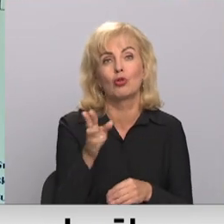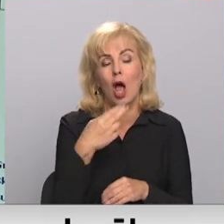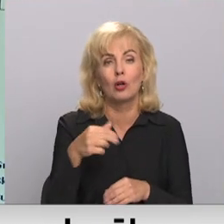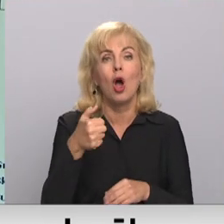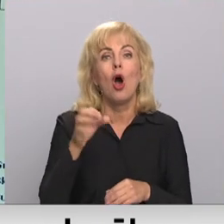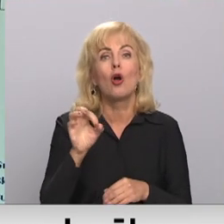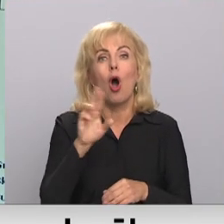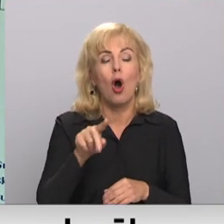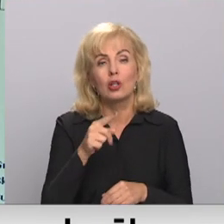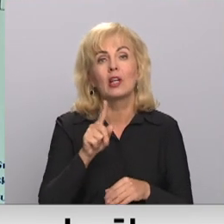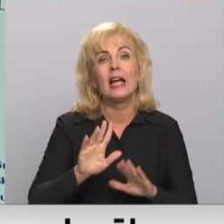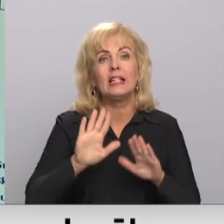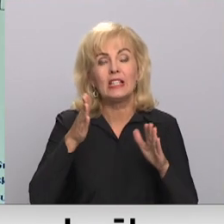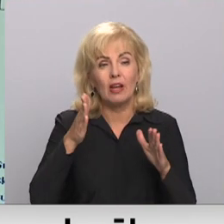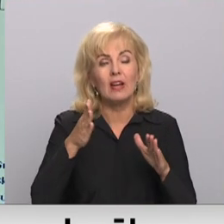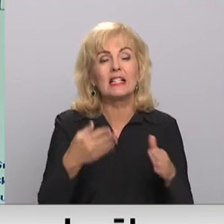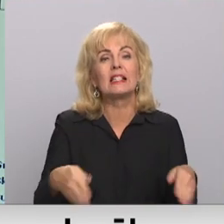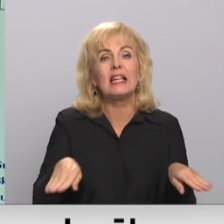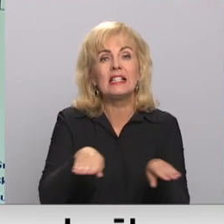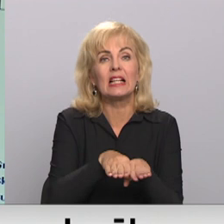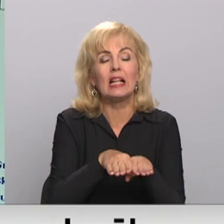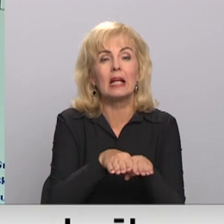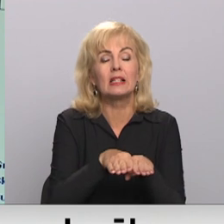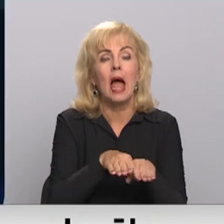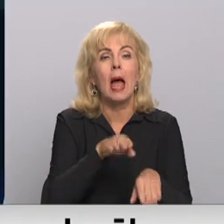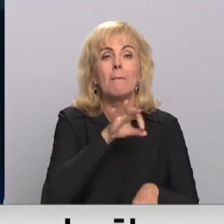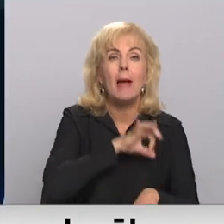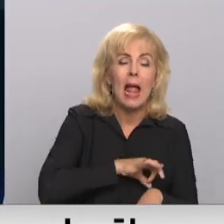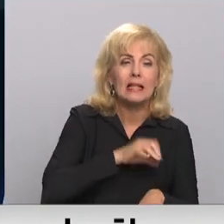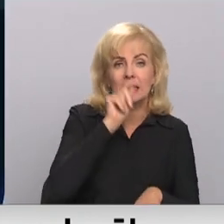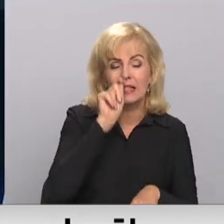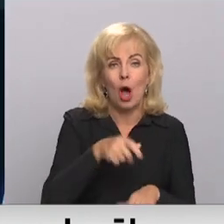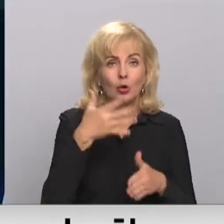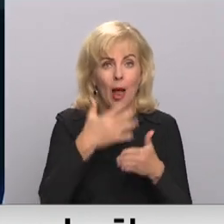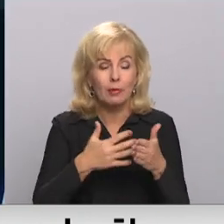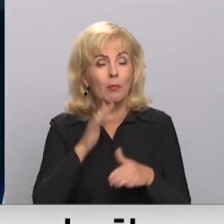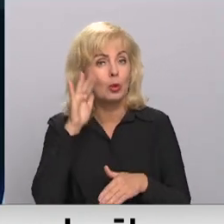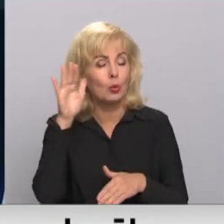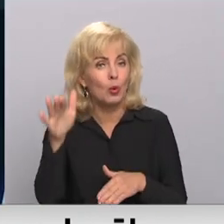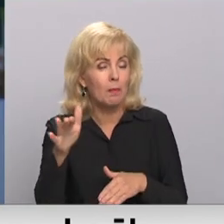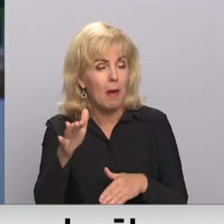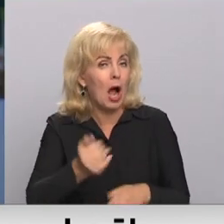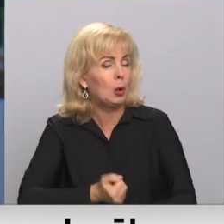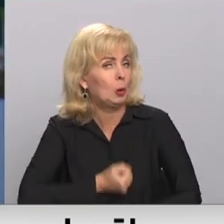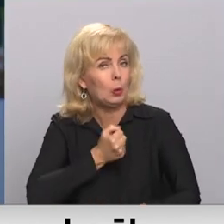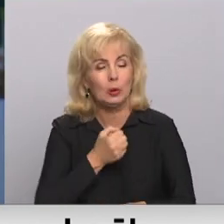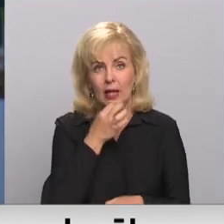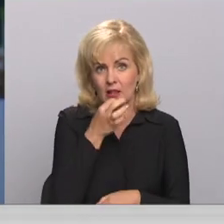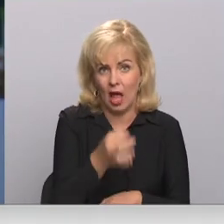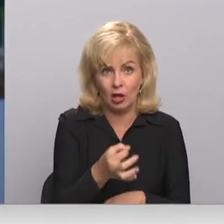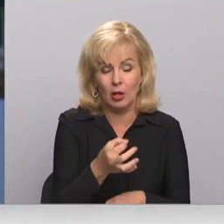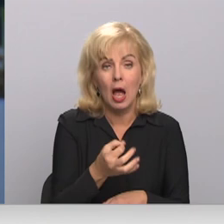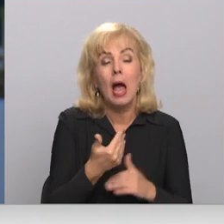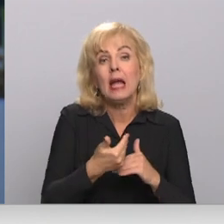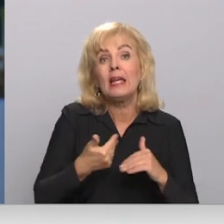tikai nu pat bija izdevies beidzot izlīdzināt peļņas un zaudējuma aprēķinus. Par turpmāko nākotni grūti spriest. Pamatojoties uz